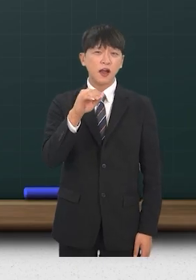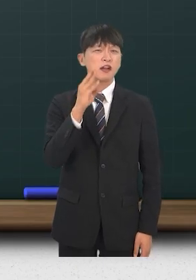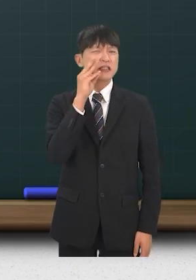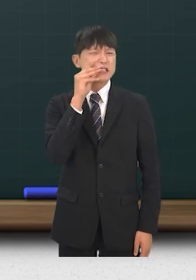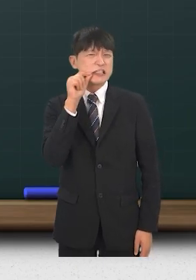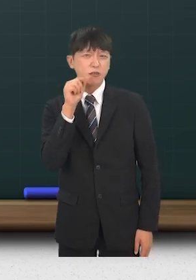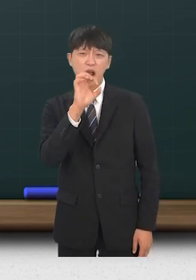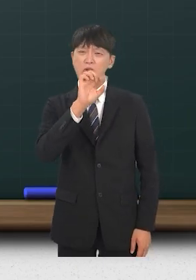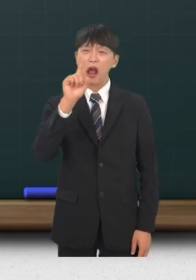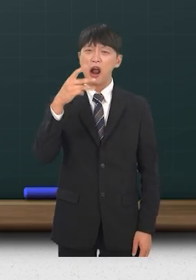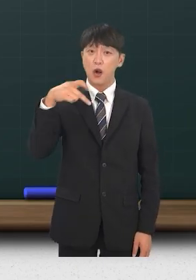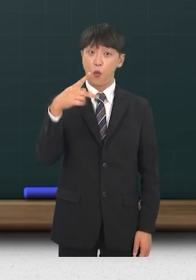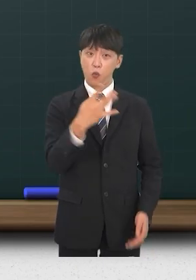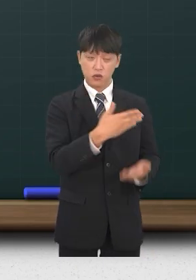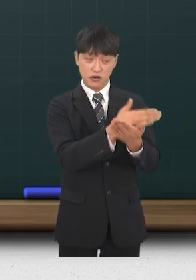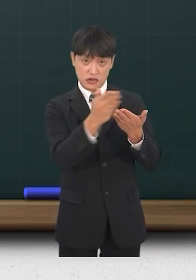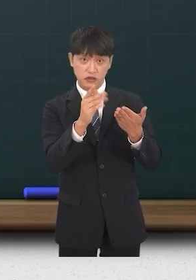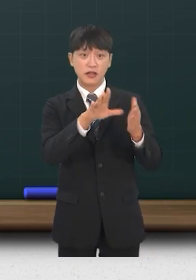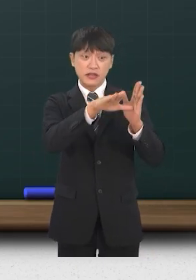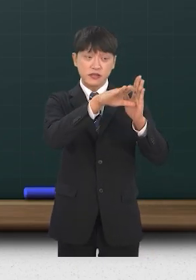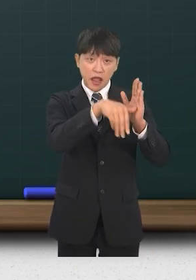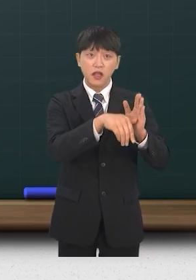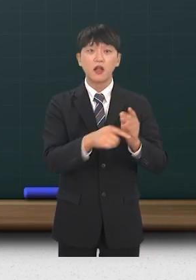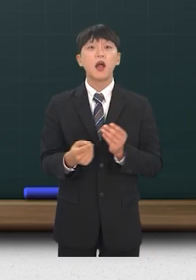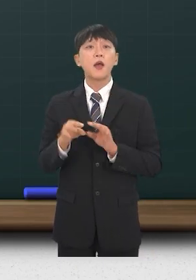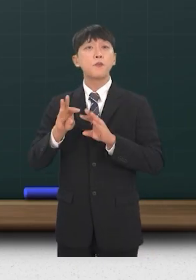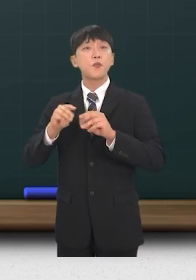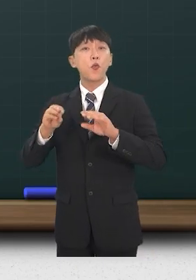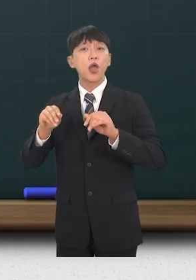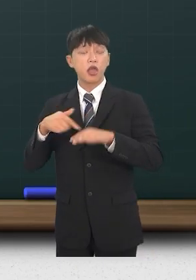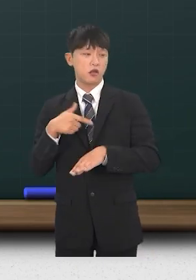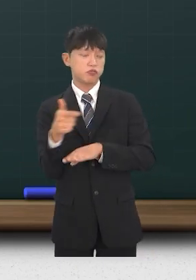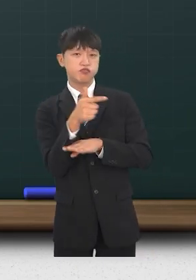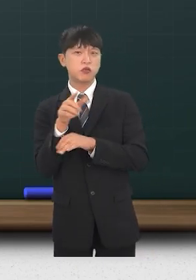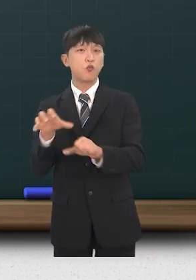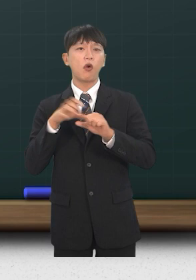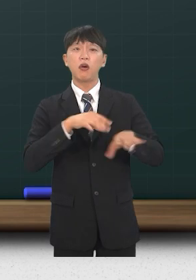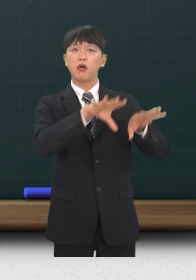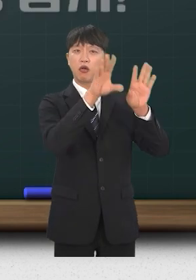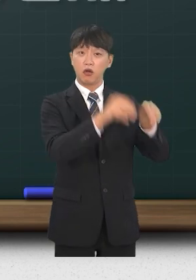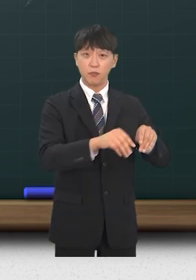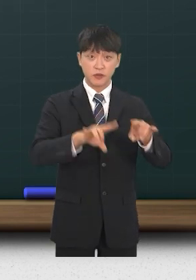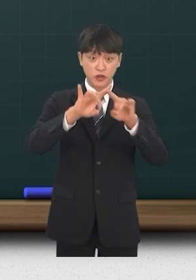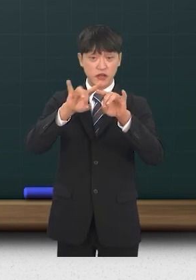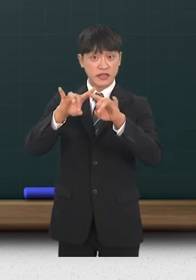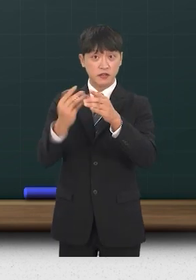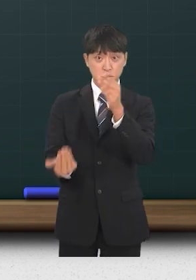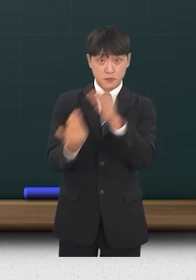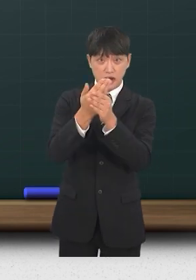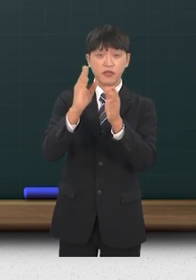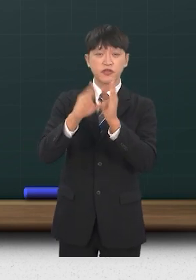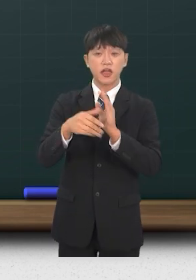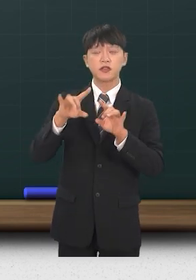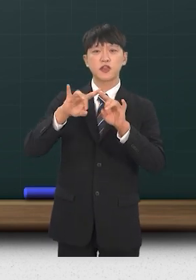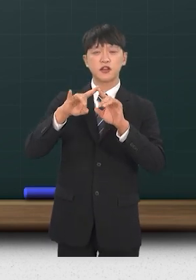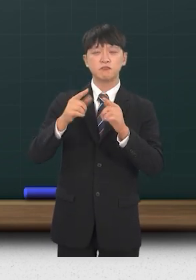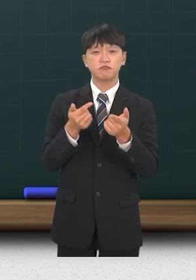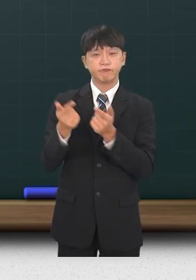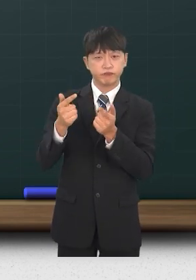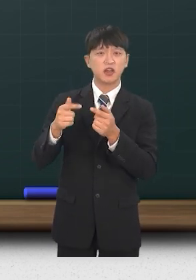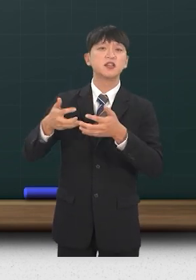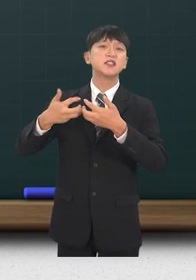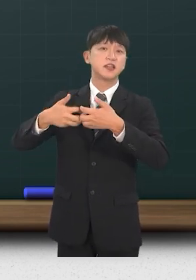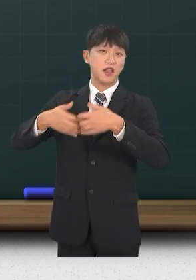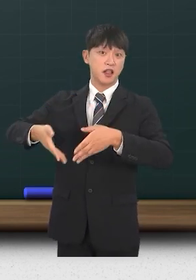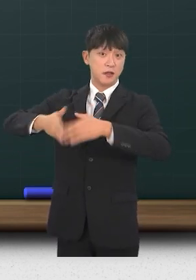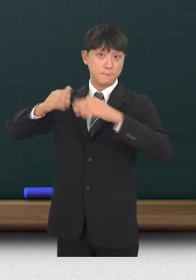유류 화재일 경우 모래나 흙, 소화기를 이용해 꺼야 합니다. 전기 화재는 누전 차단기를 설치해야 하며